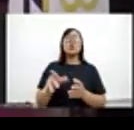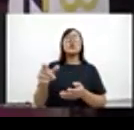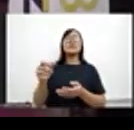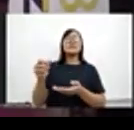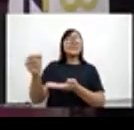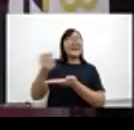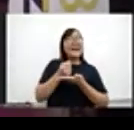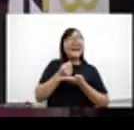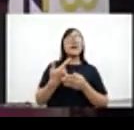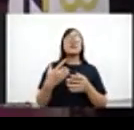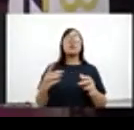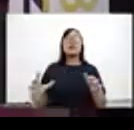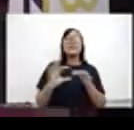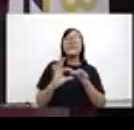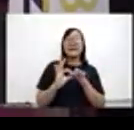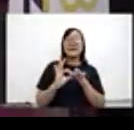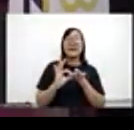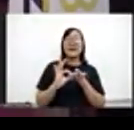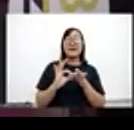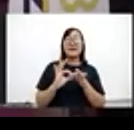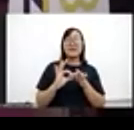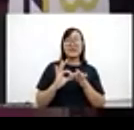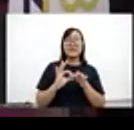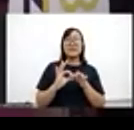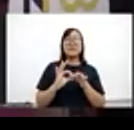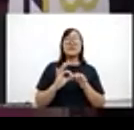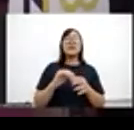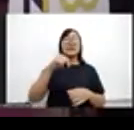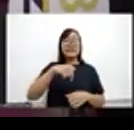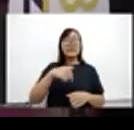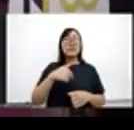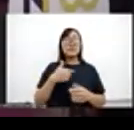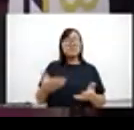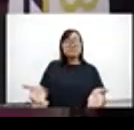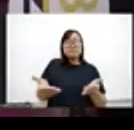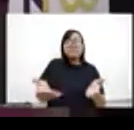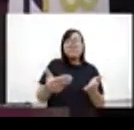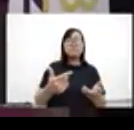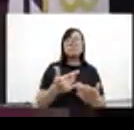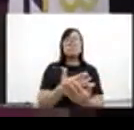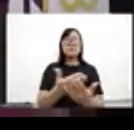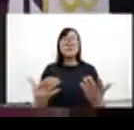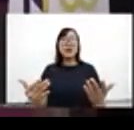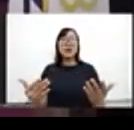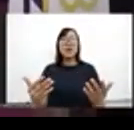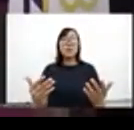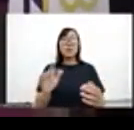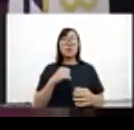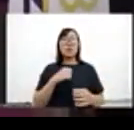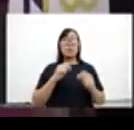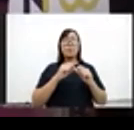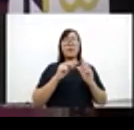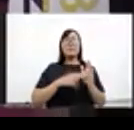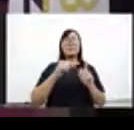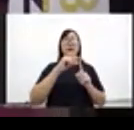Artinya bahwa kita menginginkan masyarakat ini tidak tidak saja bukan BNPT sendiri kemudian yang melakukan